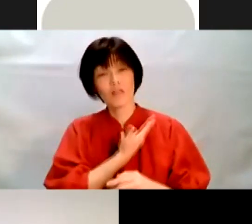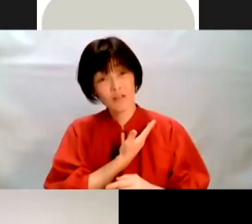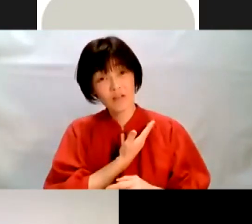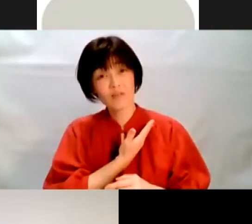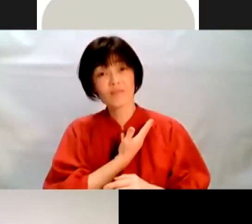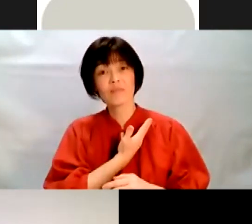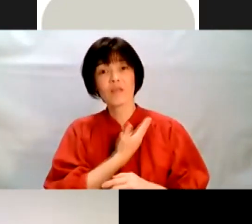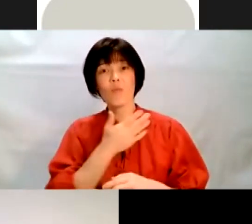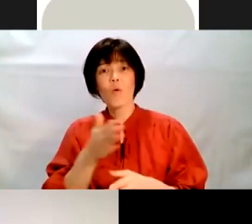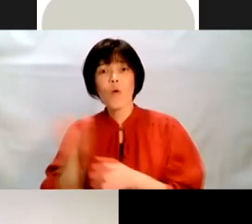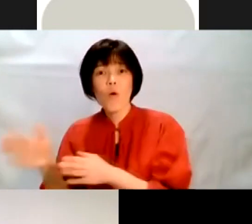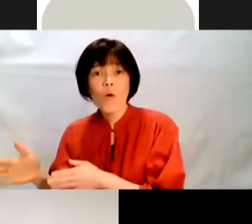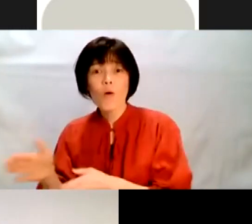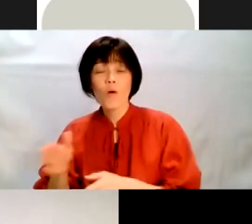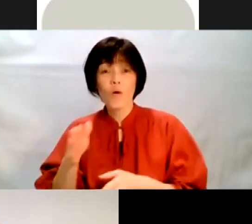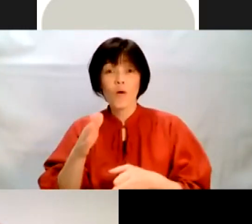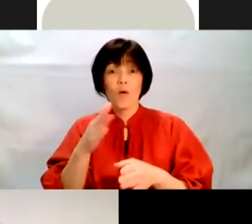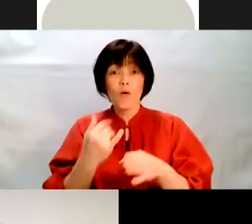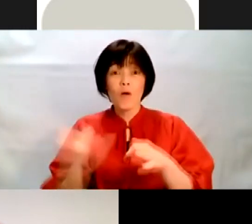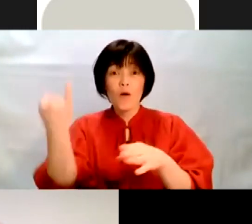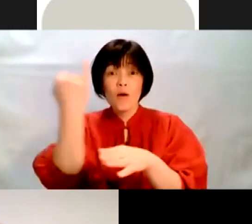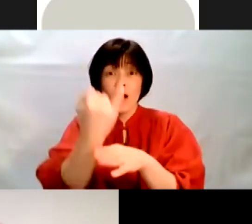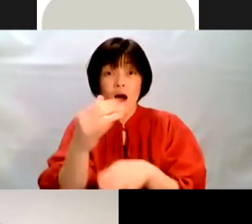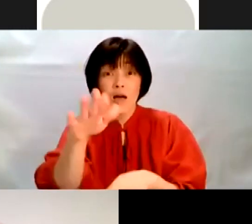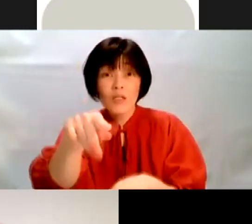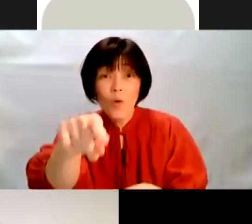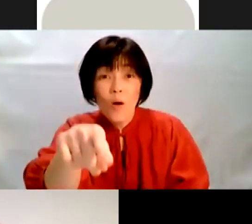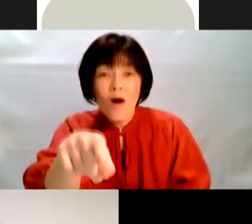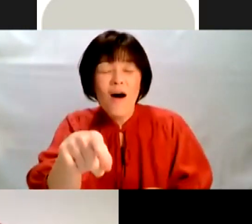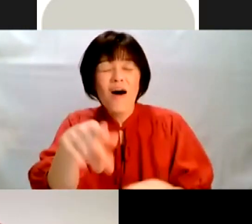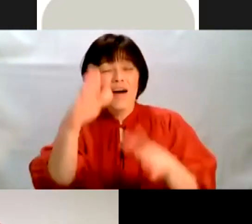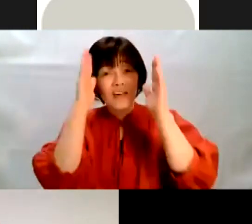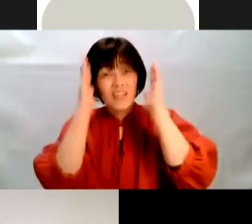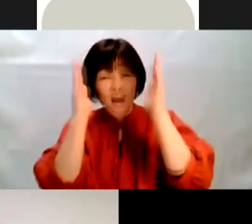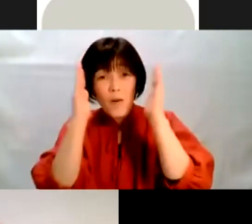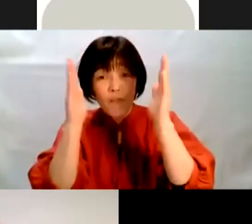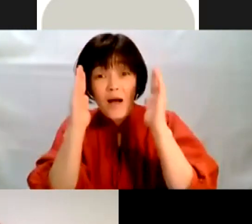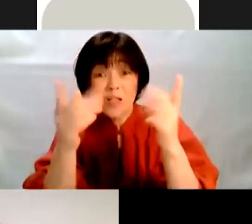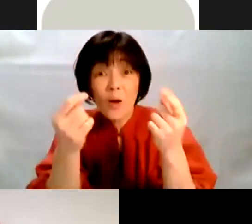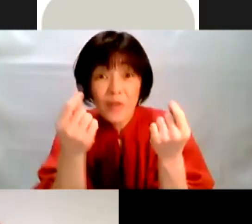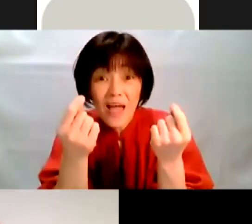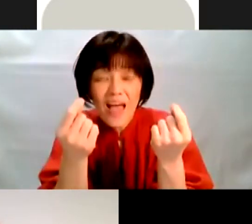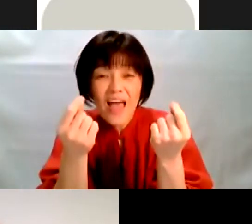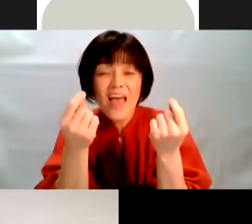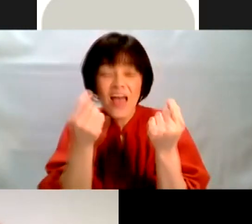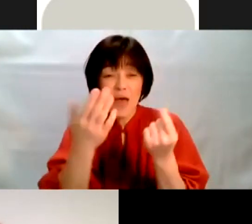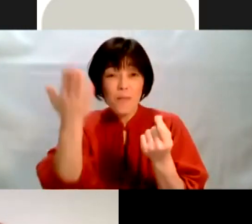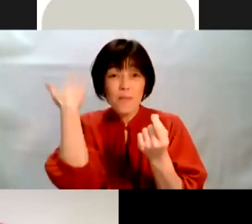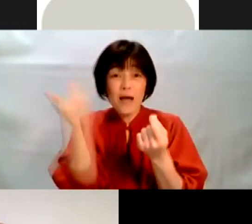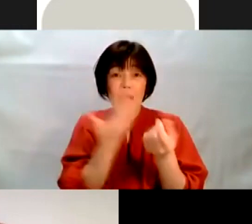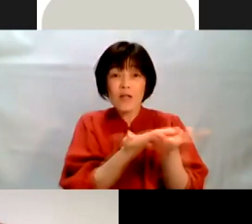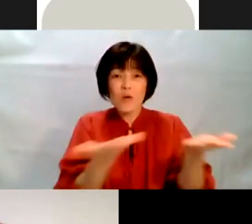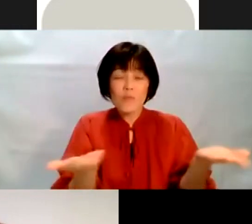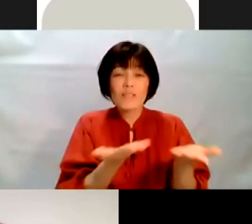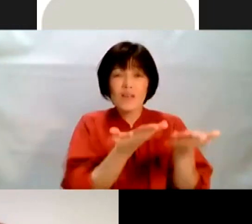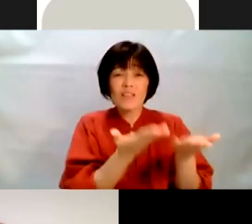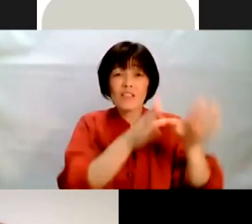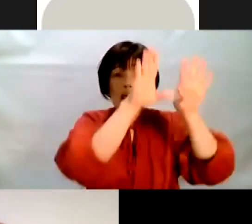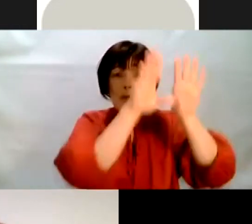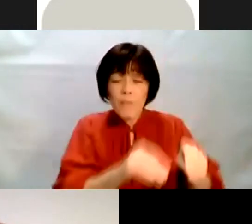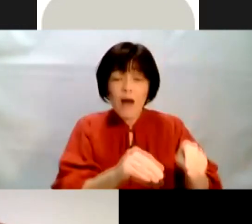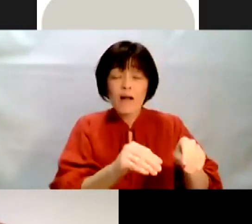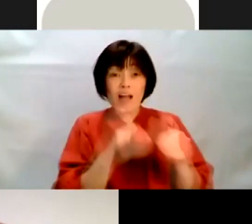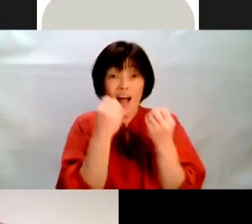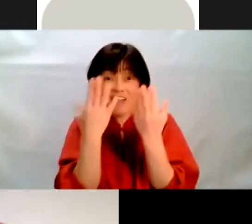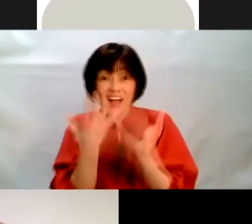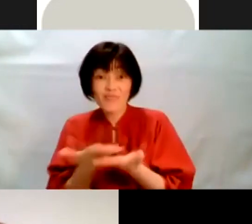ど会長もようやってきはったわ。永田の美容室花山からヘアサ